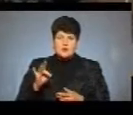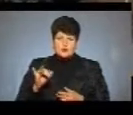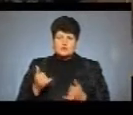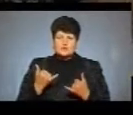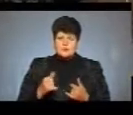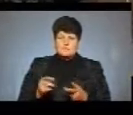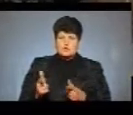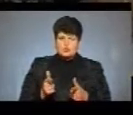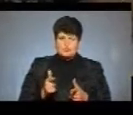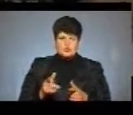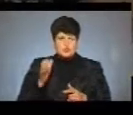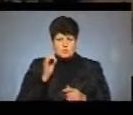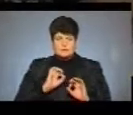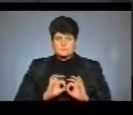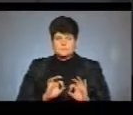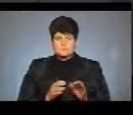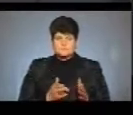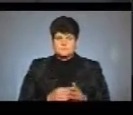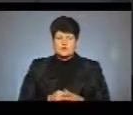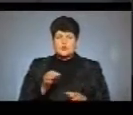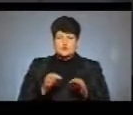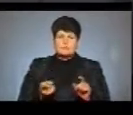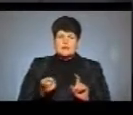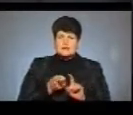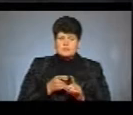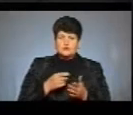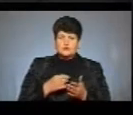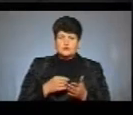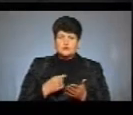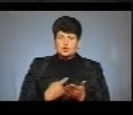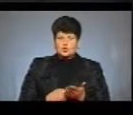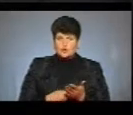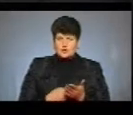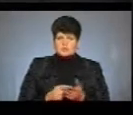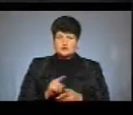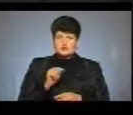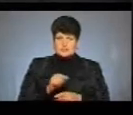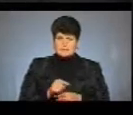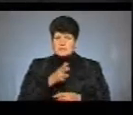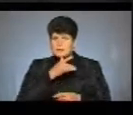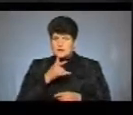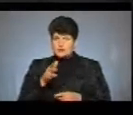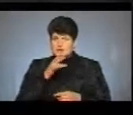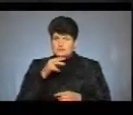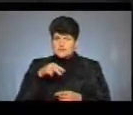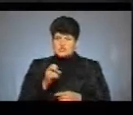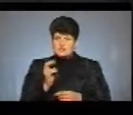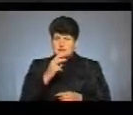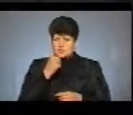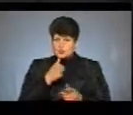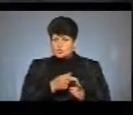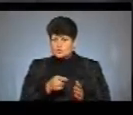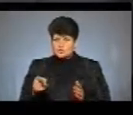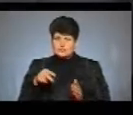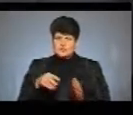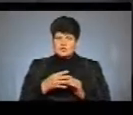підготовче слухання прокоментував так. Суд приєднав докази з боку садівничого товариства, що з ними за період часу з 2012 року по